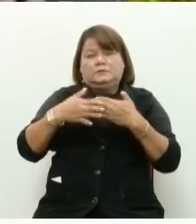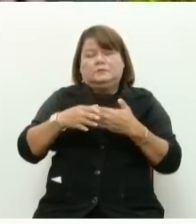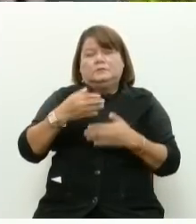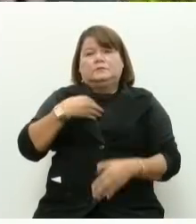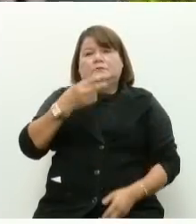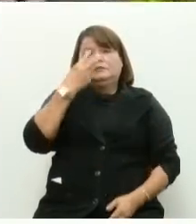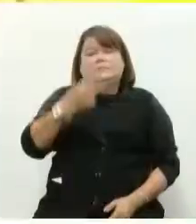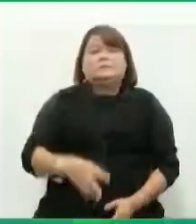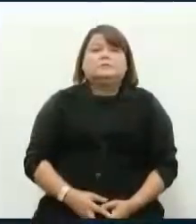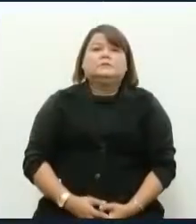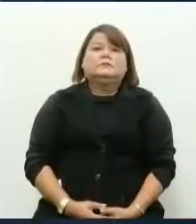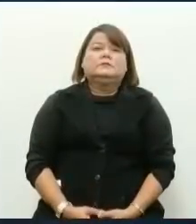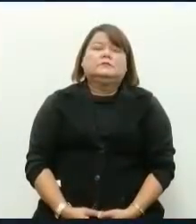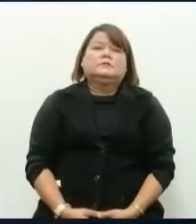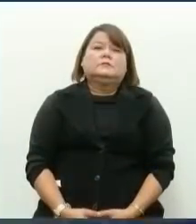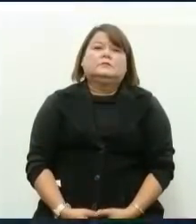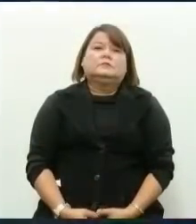ค่ะ